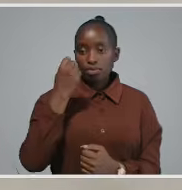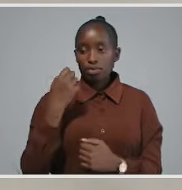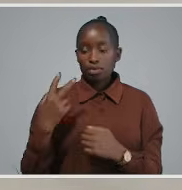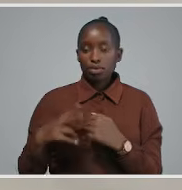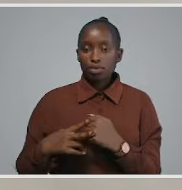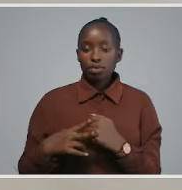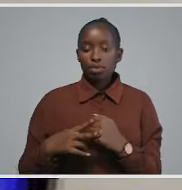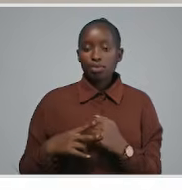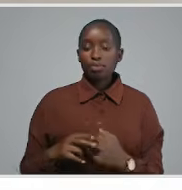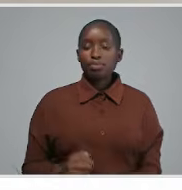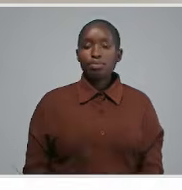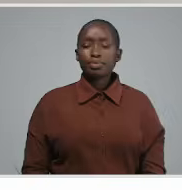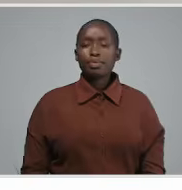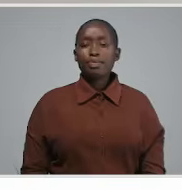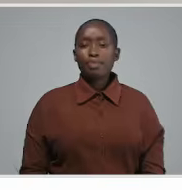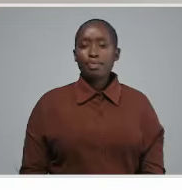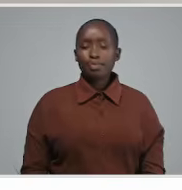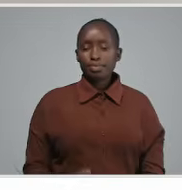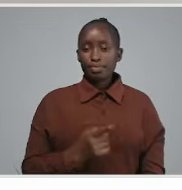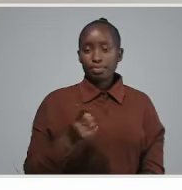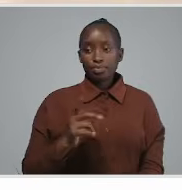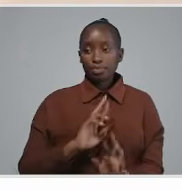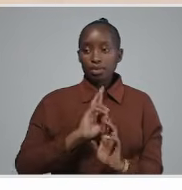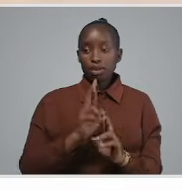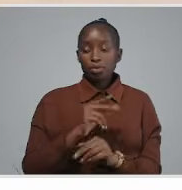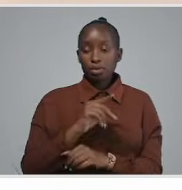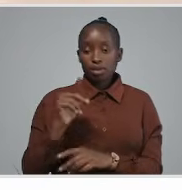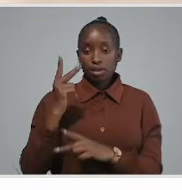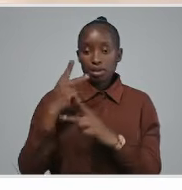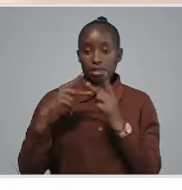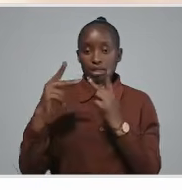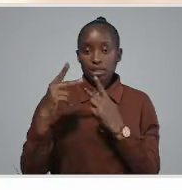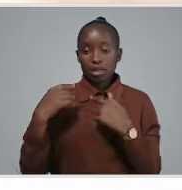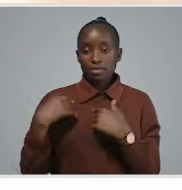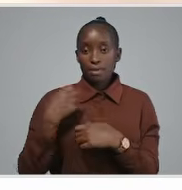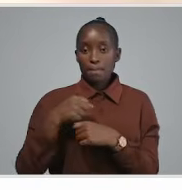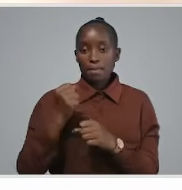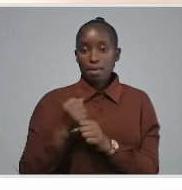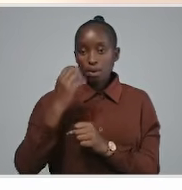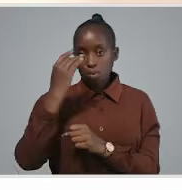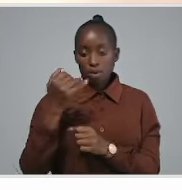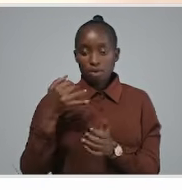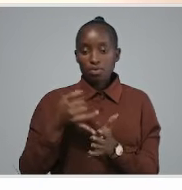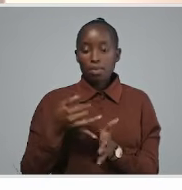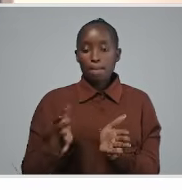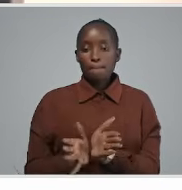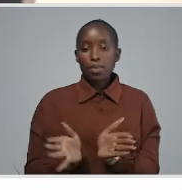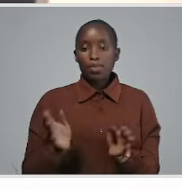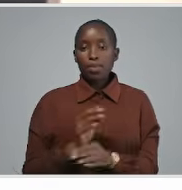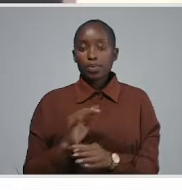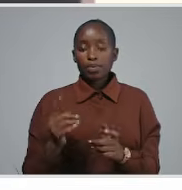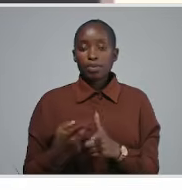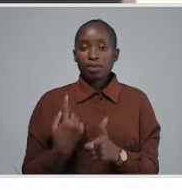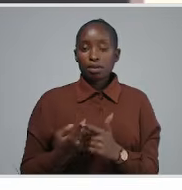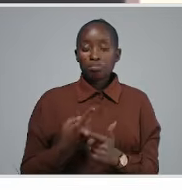2025. Kulingana na ripoti hiyo, upungufu huu umesababishwa na kutoshirikishwa kwa umma na watu kususia dawa